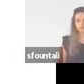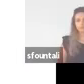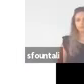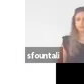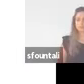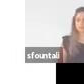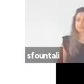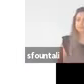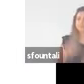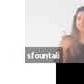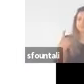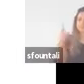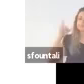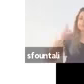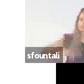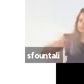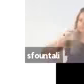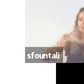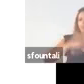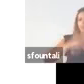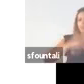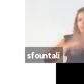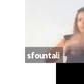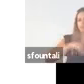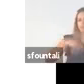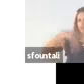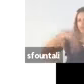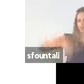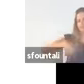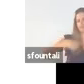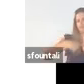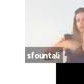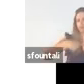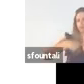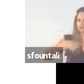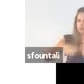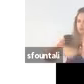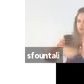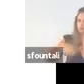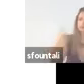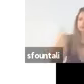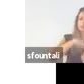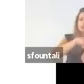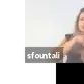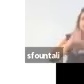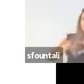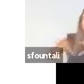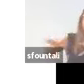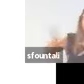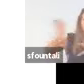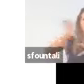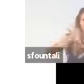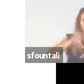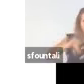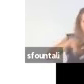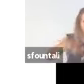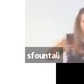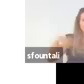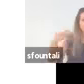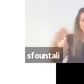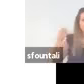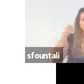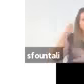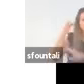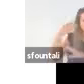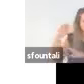Κάποια από τα παραδείγματα στα οποία θα αναφερθώ σε αυτή την παρουσίαση αναφέρονται σε χώρες που υπάρχουν αυτή τη στιγμή εθνικές εκστρατείες